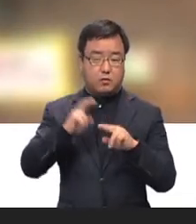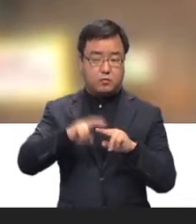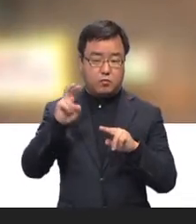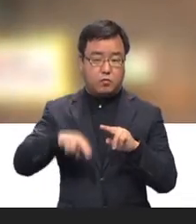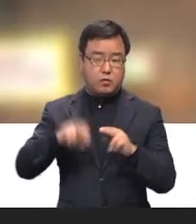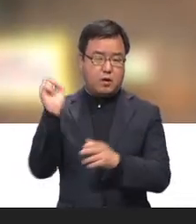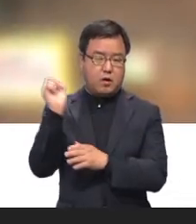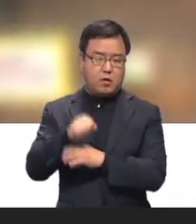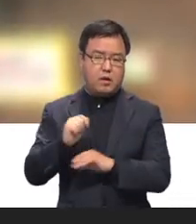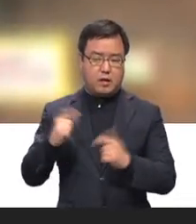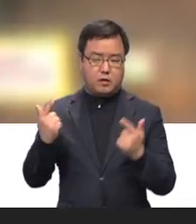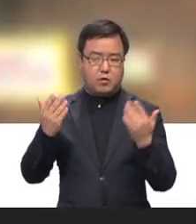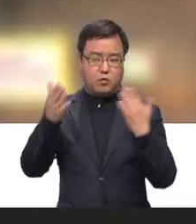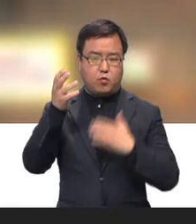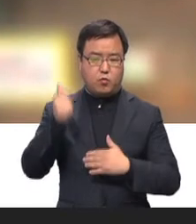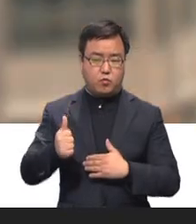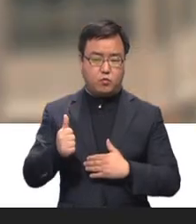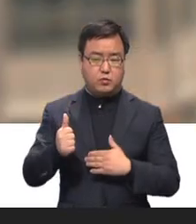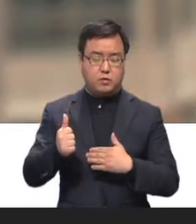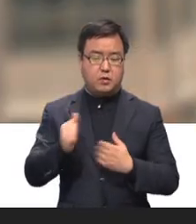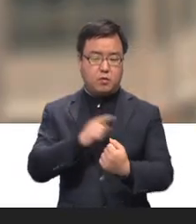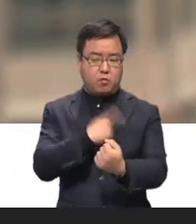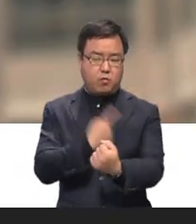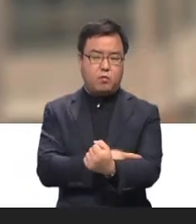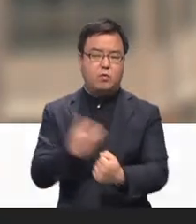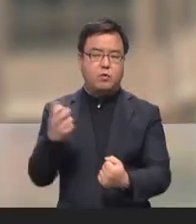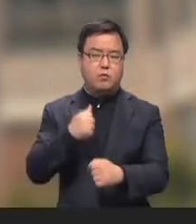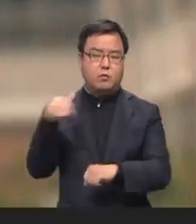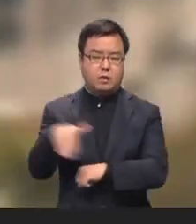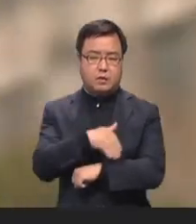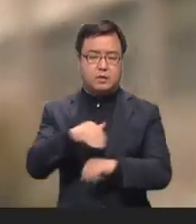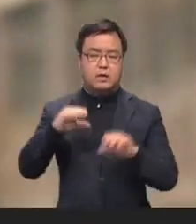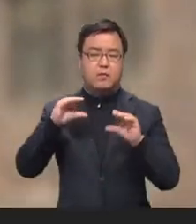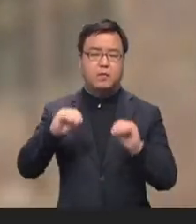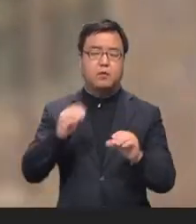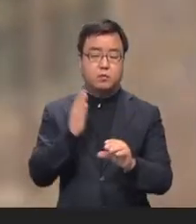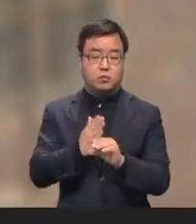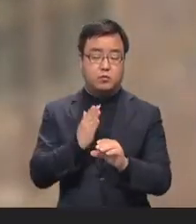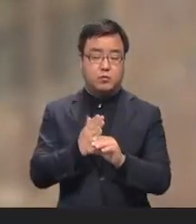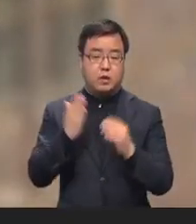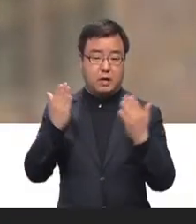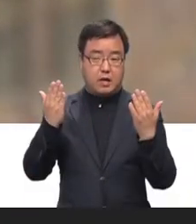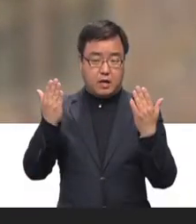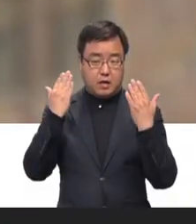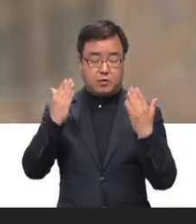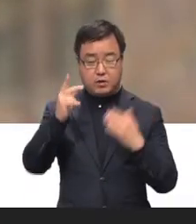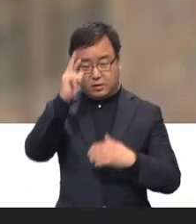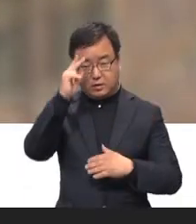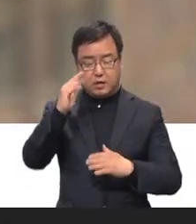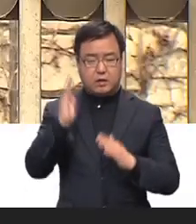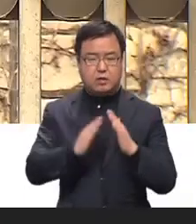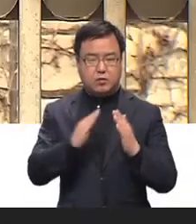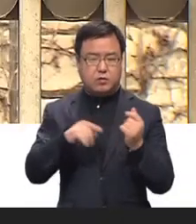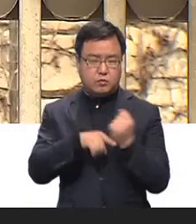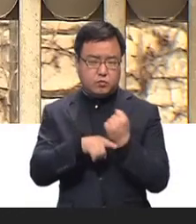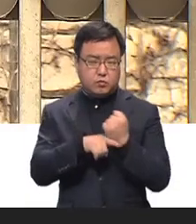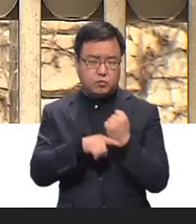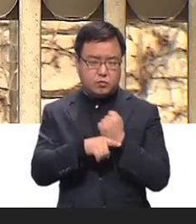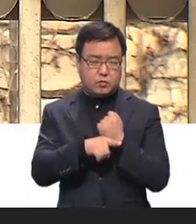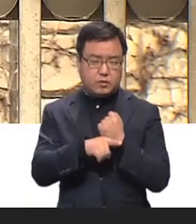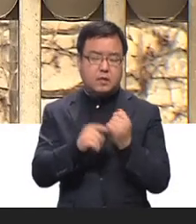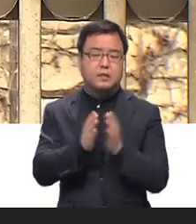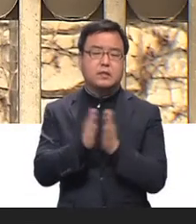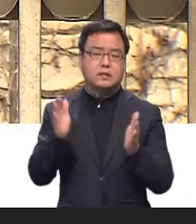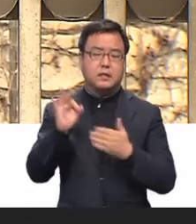교장 직권으로 출금 만 정지시킨 상황입니다 학교는 경찰이 정식 수사를 개시하는 대로 재단 의 지기 해제를 요구하고